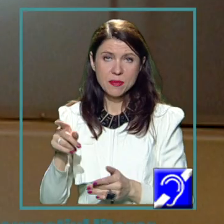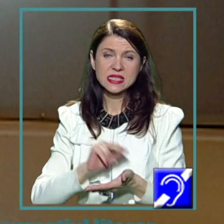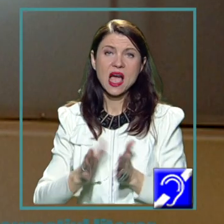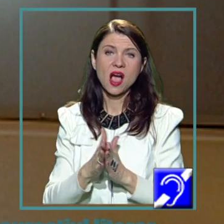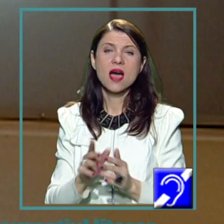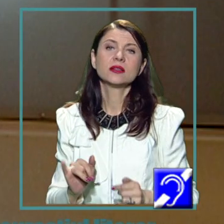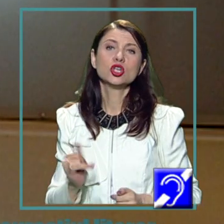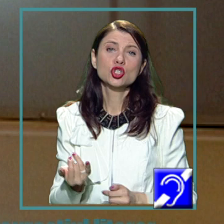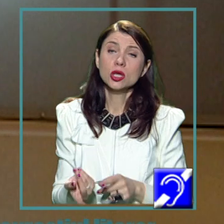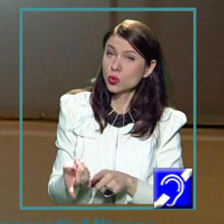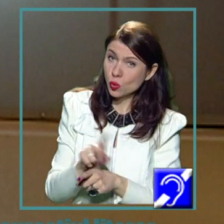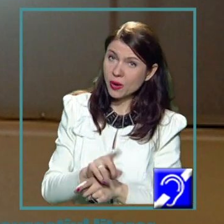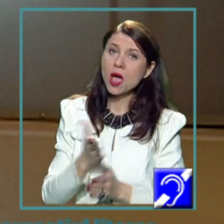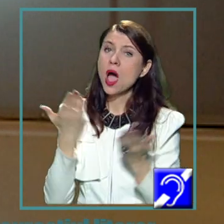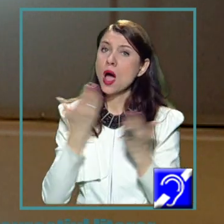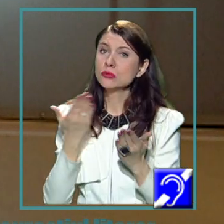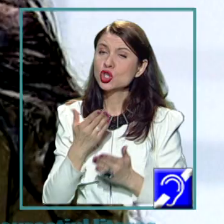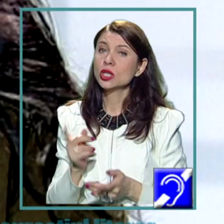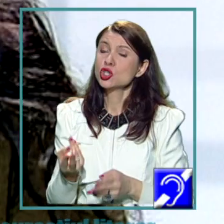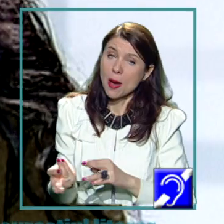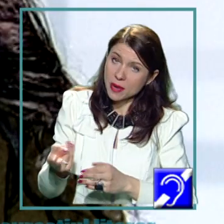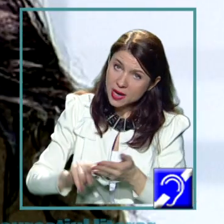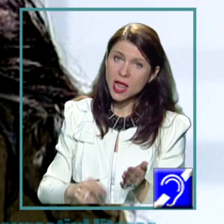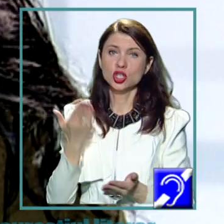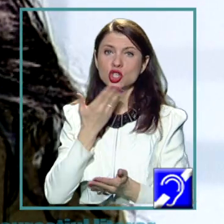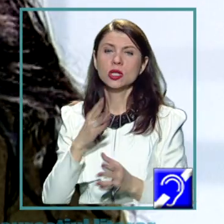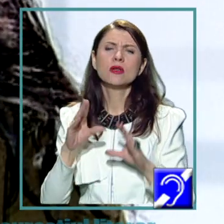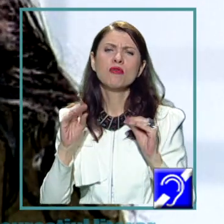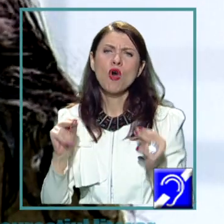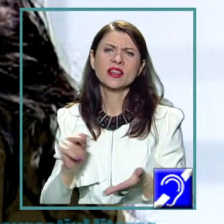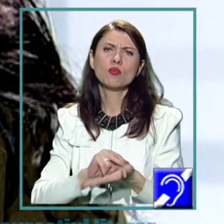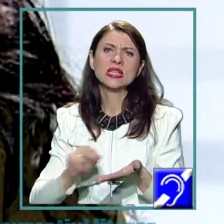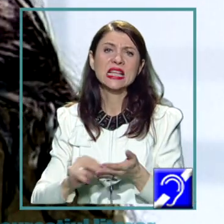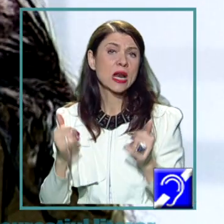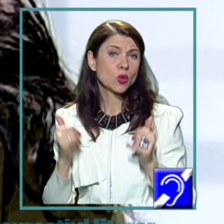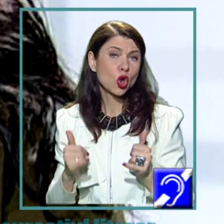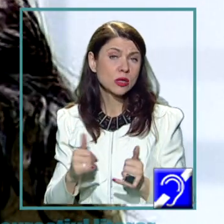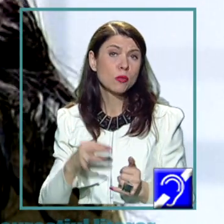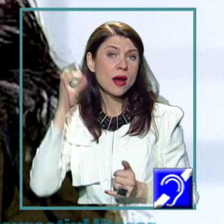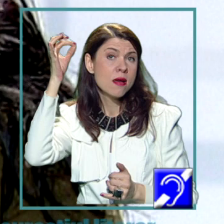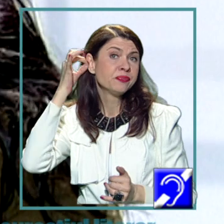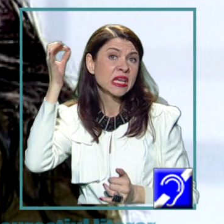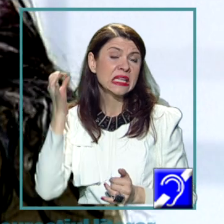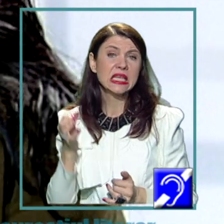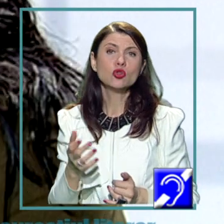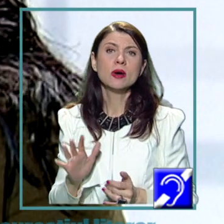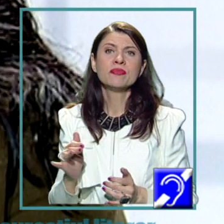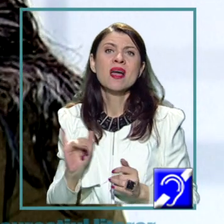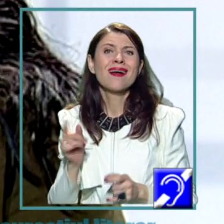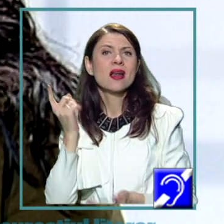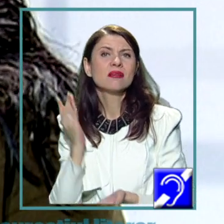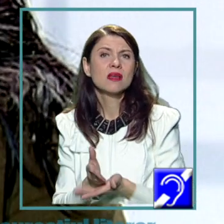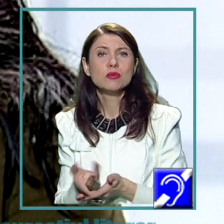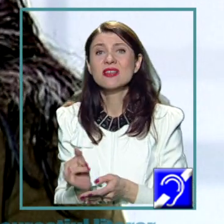Și apoi am citit și am recitit foarte multă literatură contemporană, gândindu-mă care ar trebui să mai